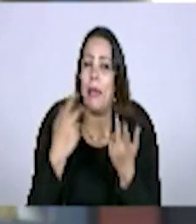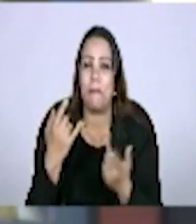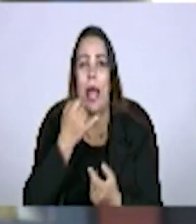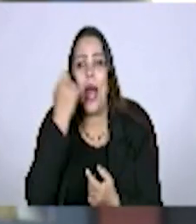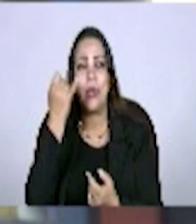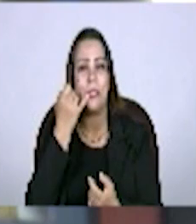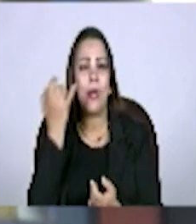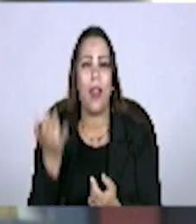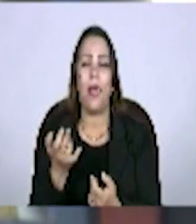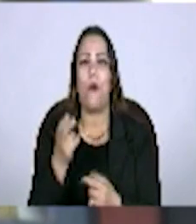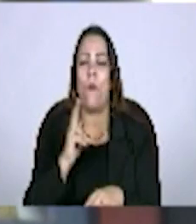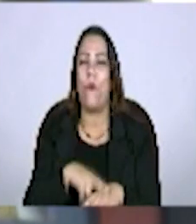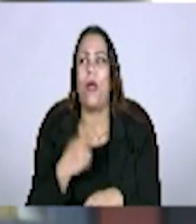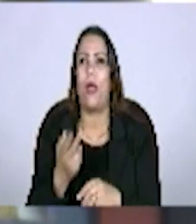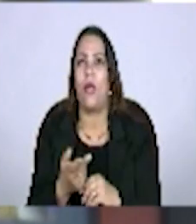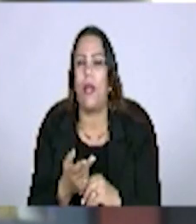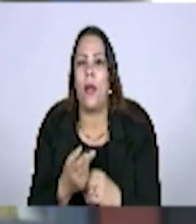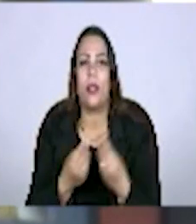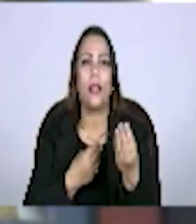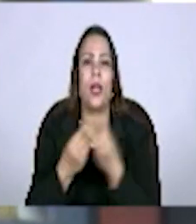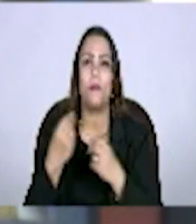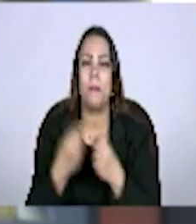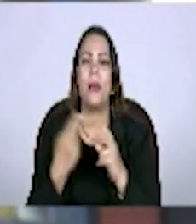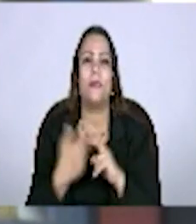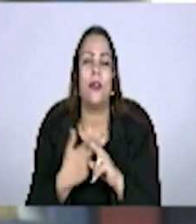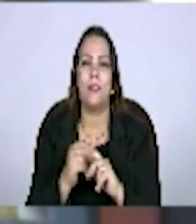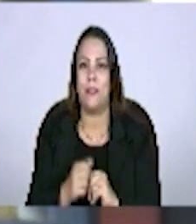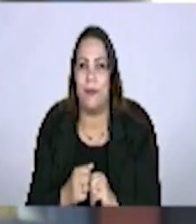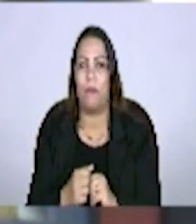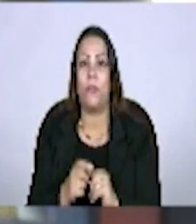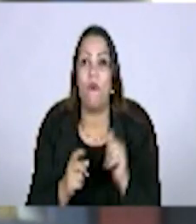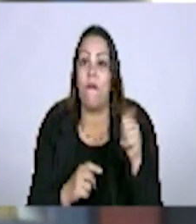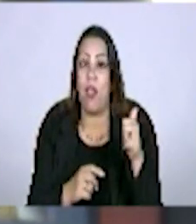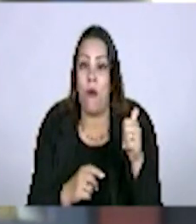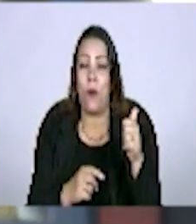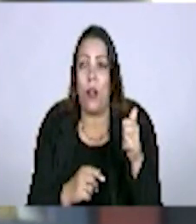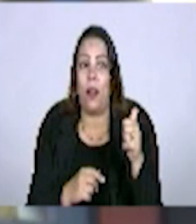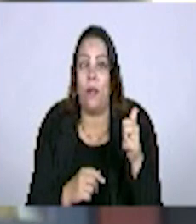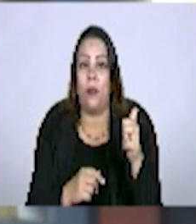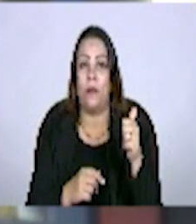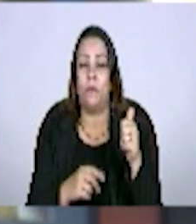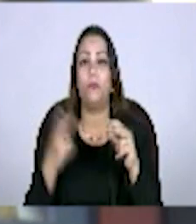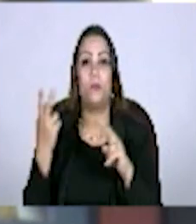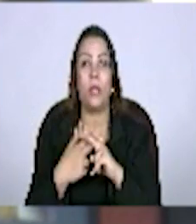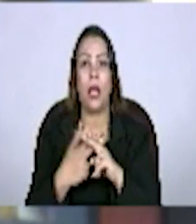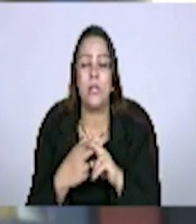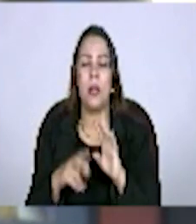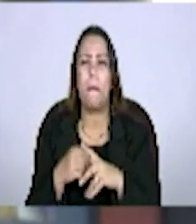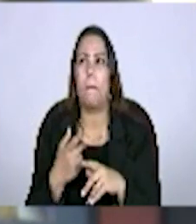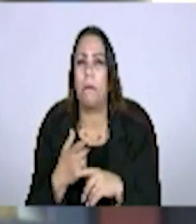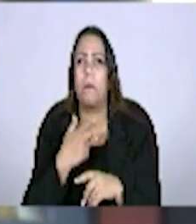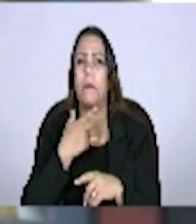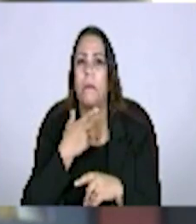والاسلوب وال التعامل مع الاخرين اولا الناس لا تميل